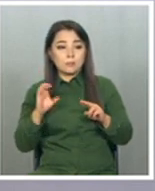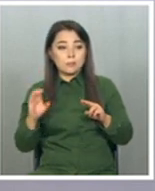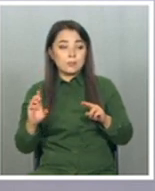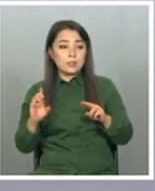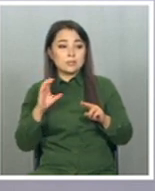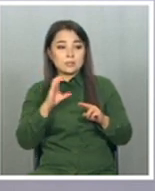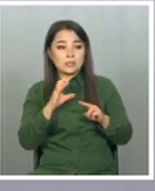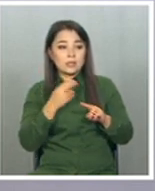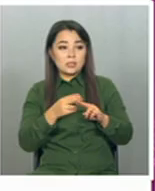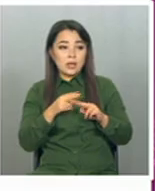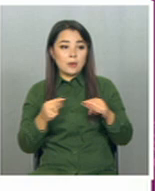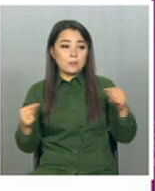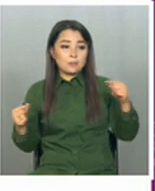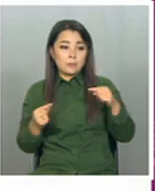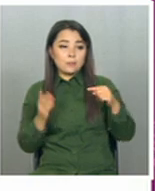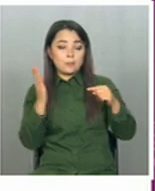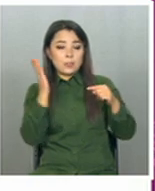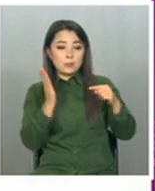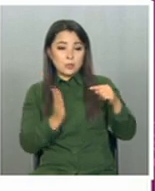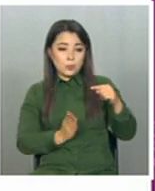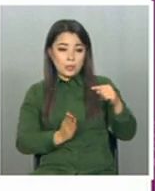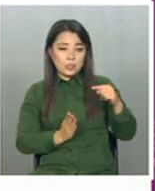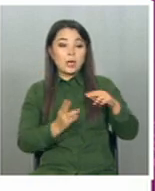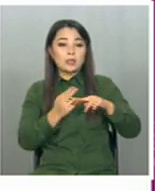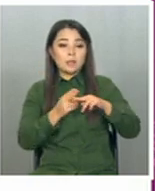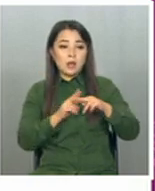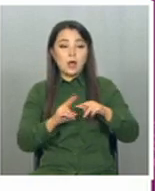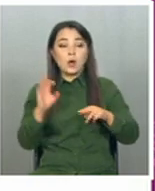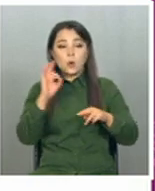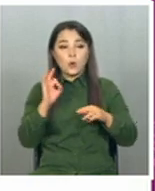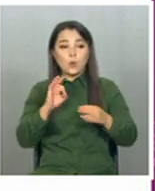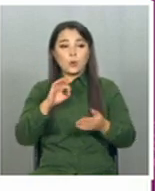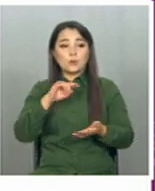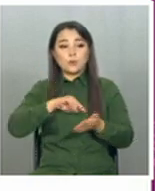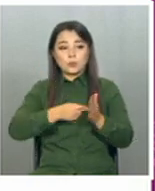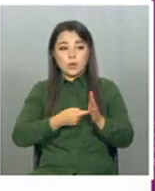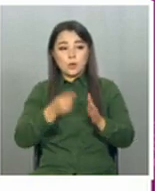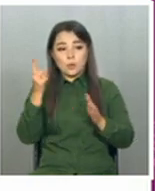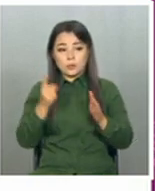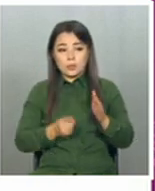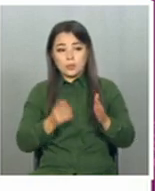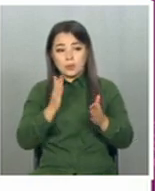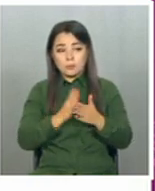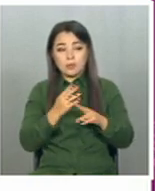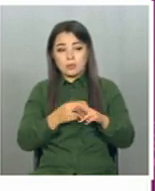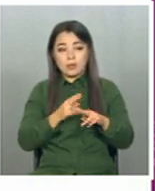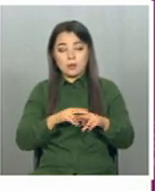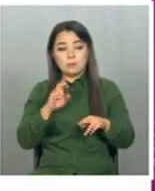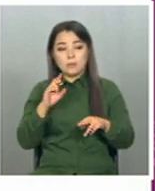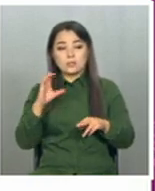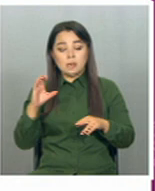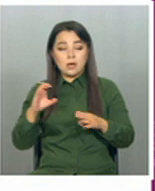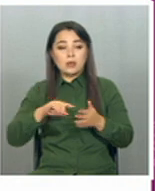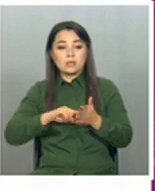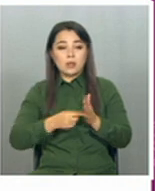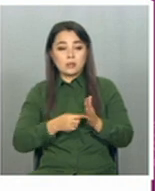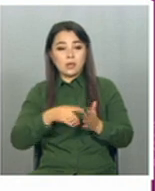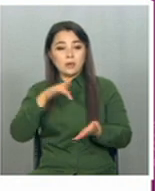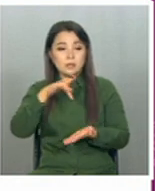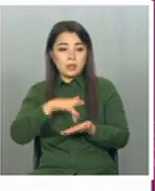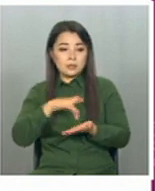қабырғасына перпендикуляр және О нүктесінен өтеді, ал бізде О нүктесі БЦ қабырғасының ортасы